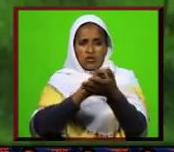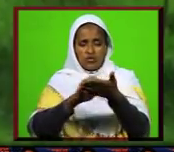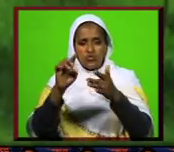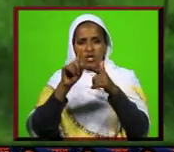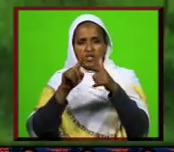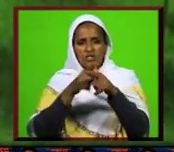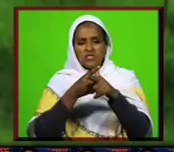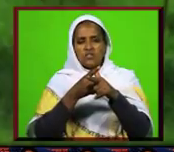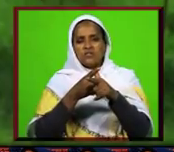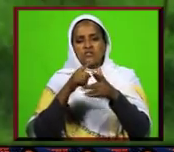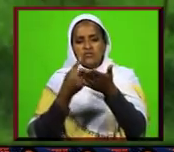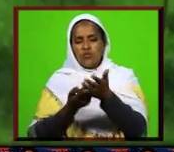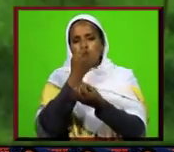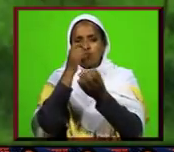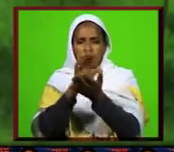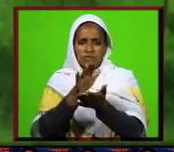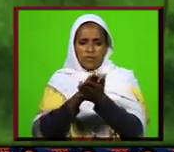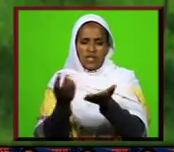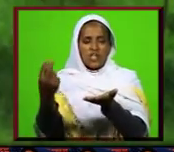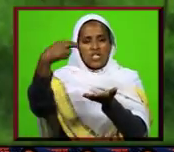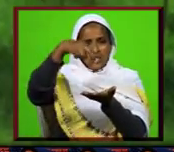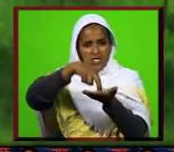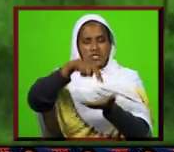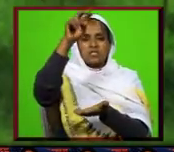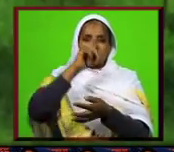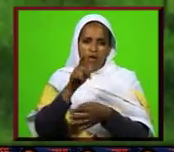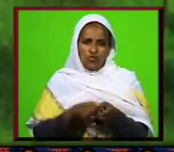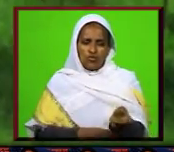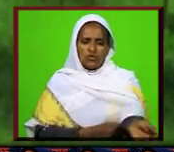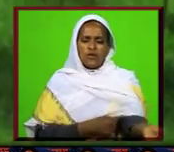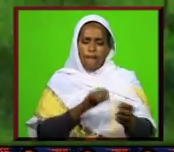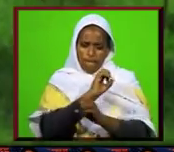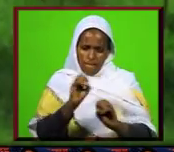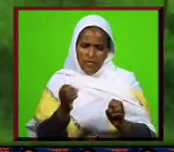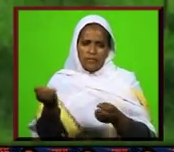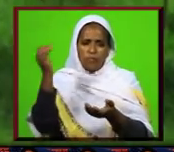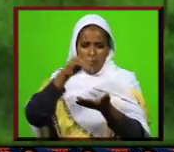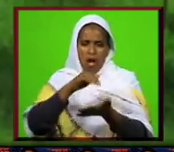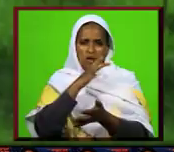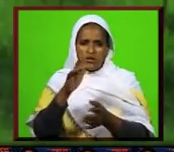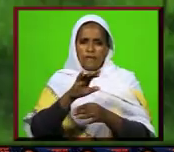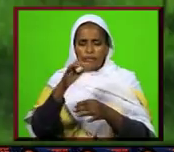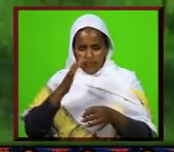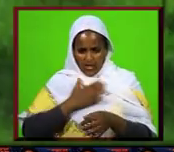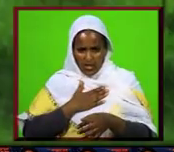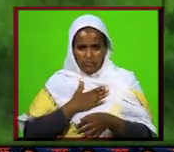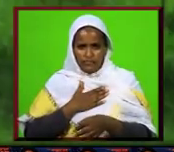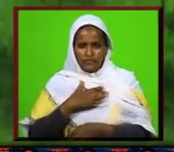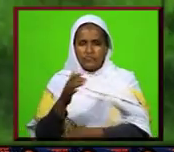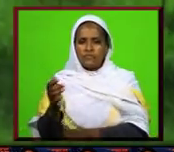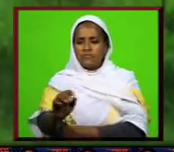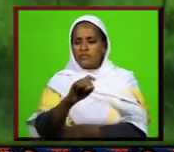ቅዱሳን እንግዲህ የአብነት ትምህርት ቤት በቃ ትንሣኤ ነው። ምንም የማያጠራጥር ምንም የሚያደጋግም ሁላችን የምናምንበት ነው። ራሱ